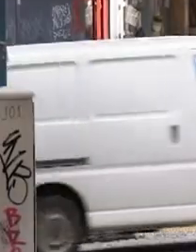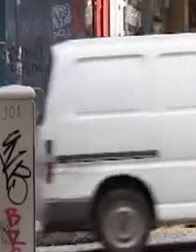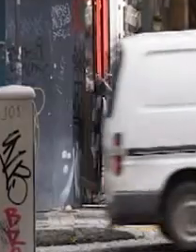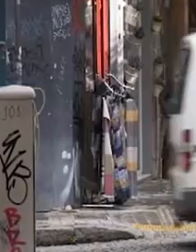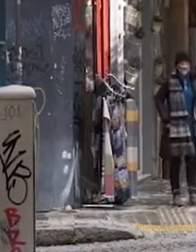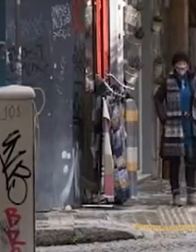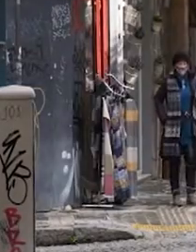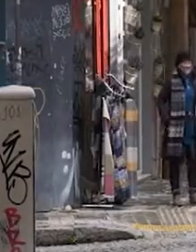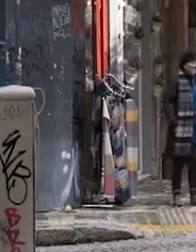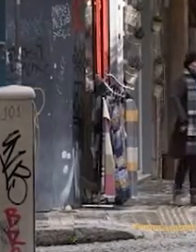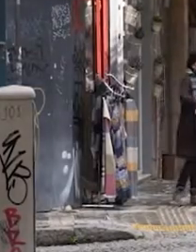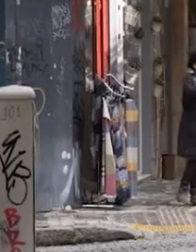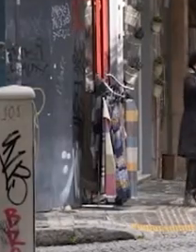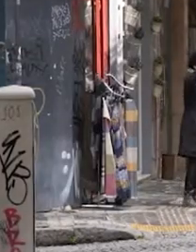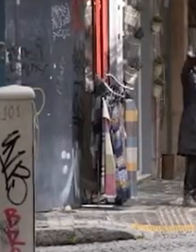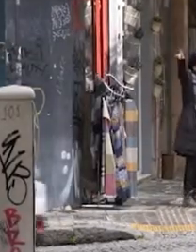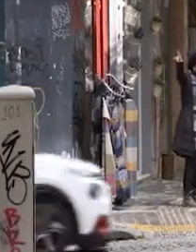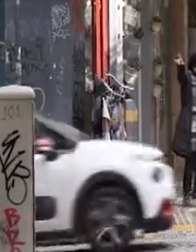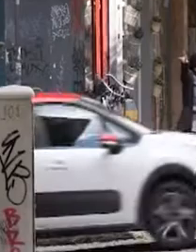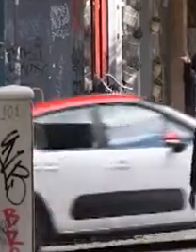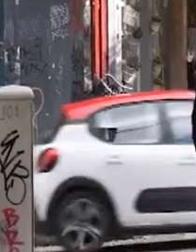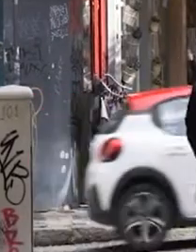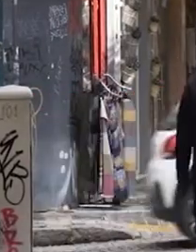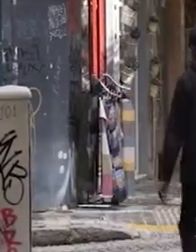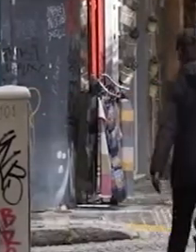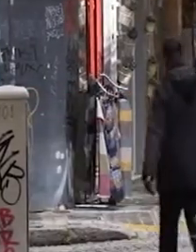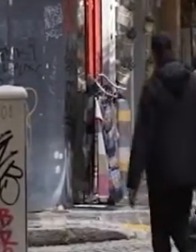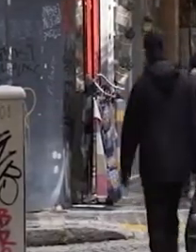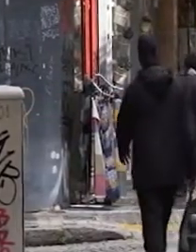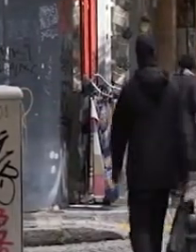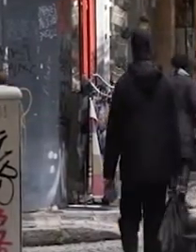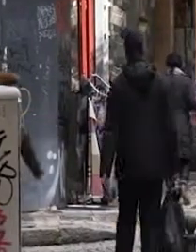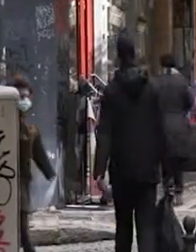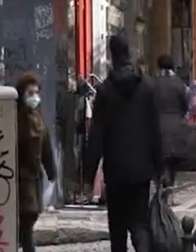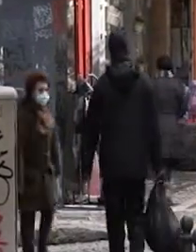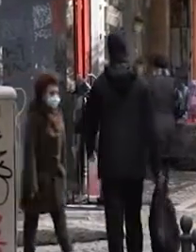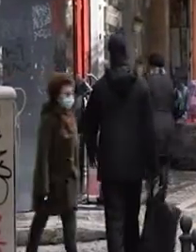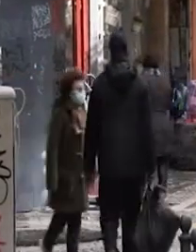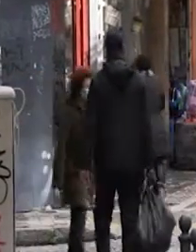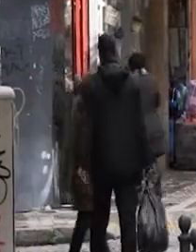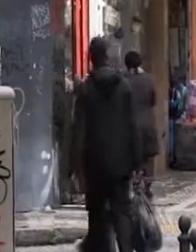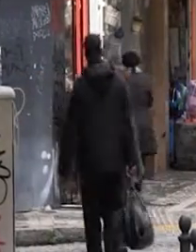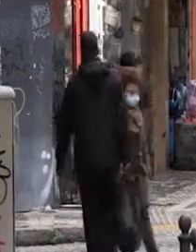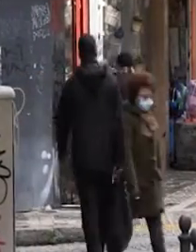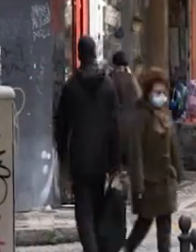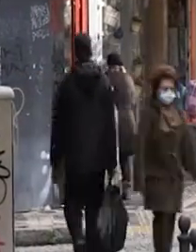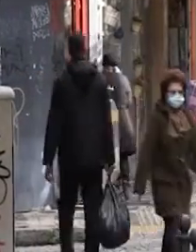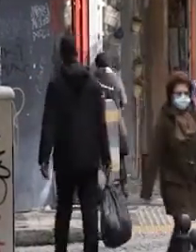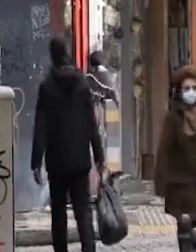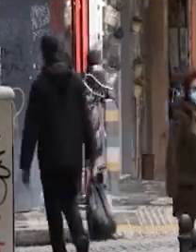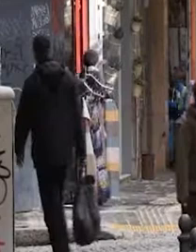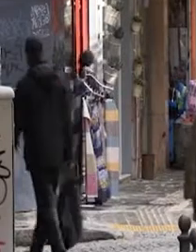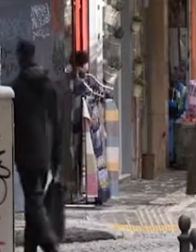Ο διαχωρισμός της χώρας και των μέτρων έχει να κάνει με το γεγονός πως η κατάσταση στην Αττική είναι αρκετά